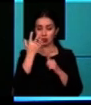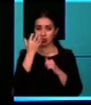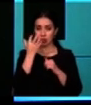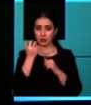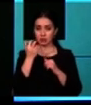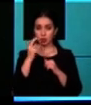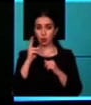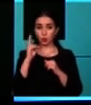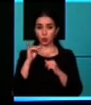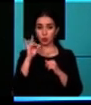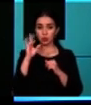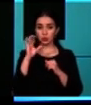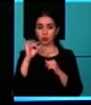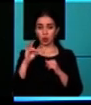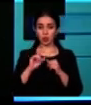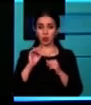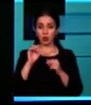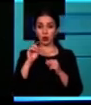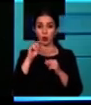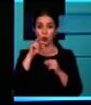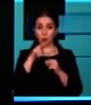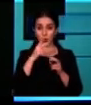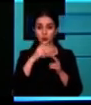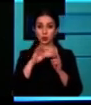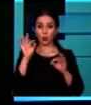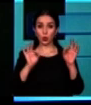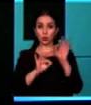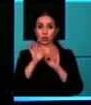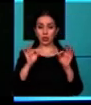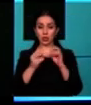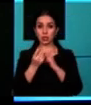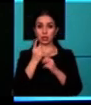расымге курсоры обаргамызды, ұны өлчамлары келіп чықады.